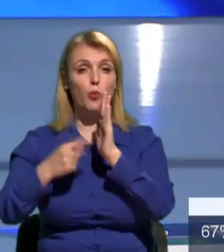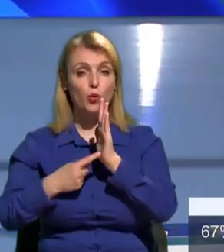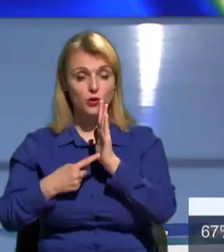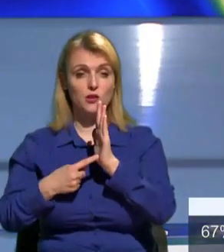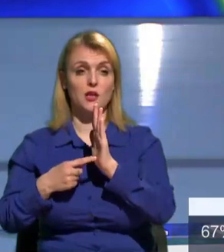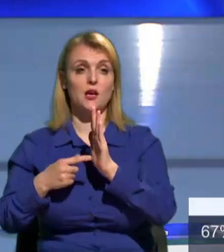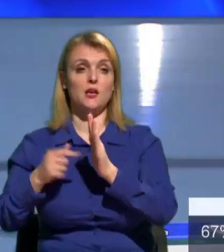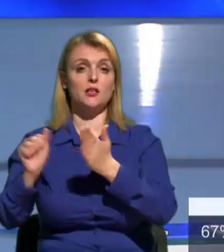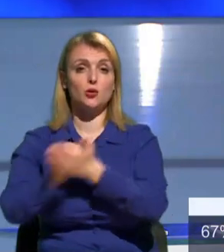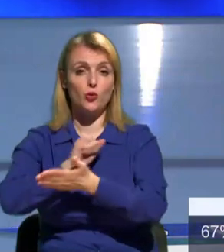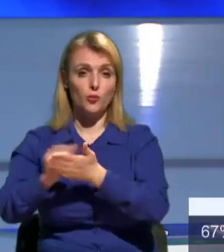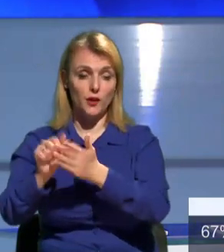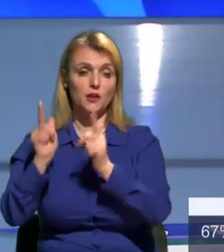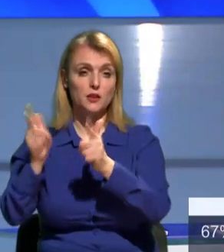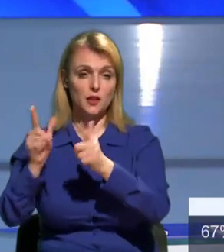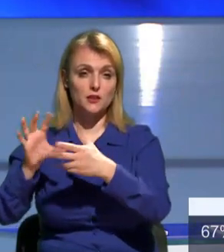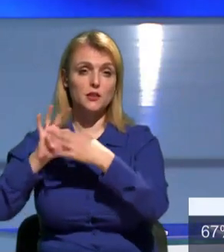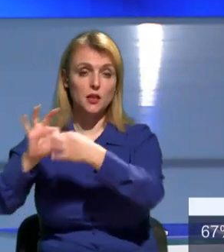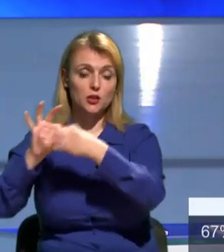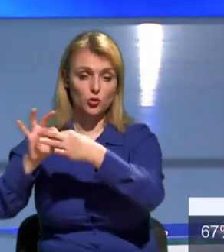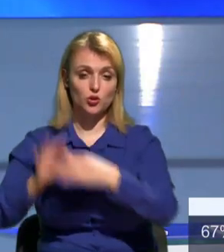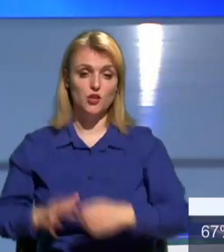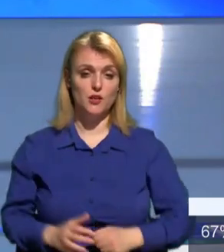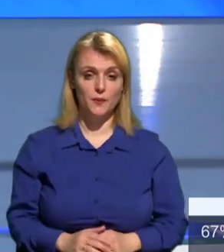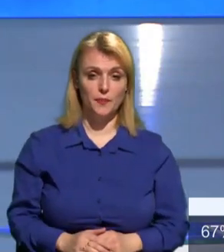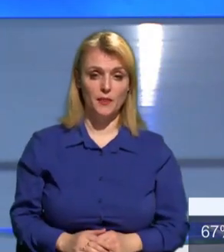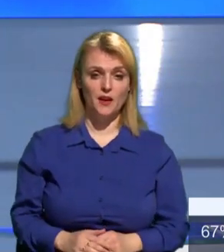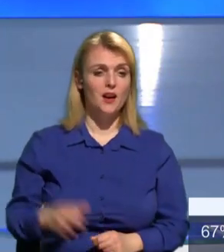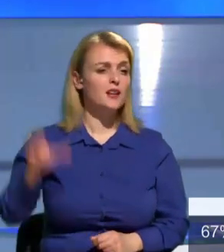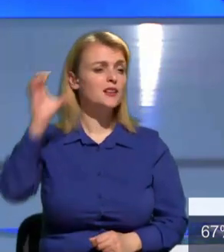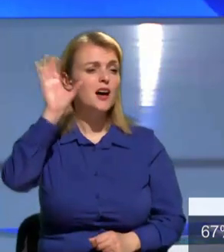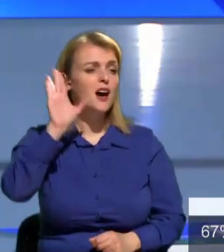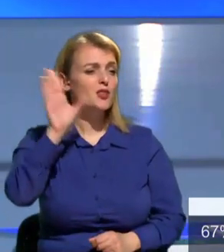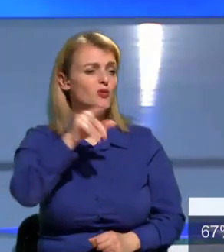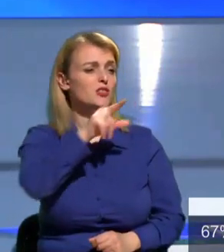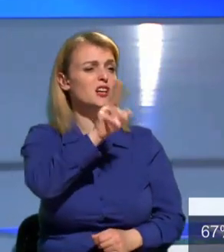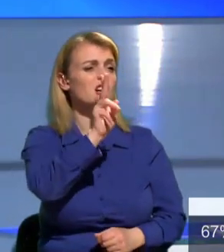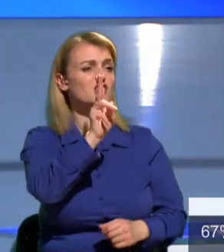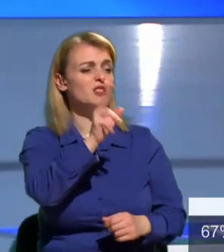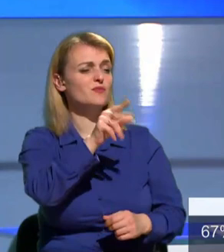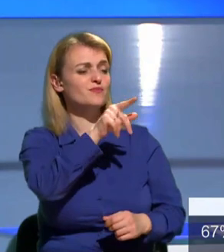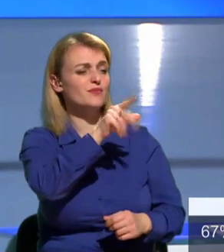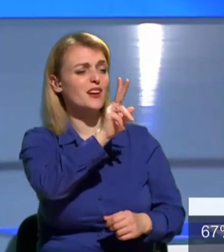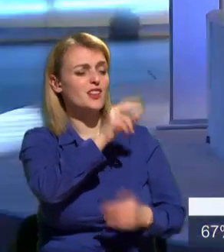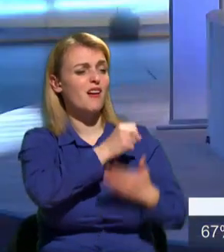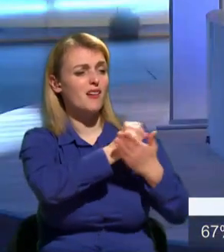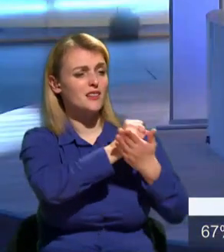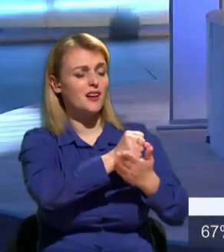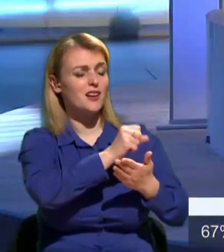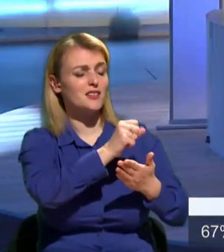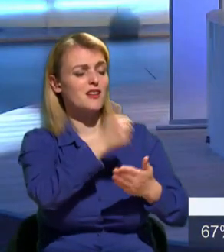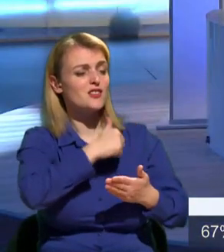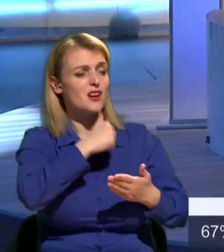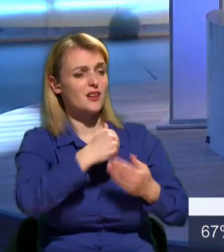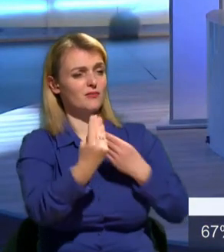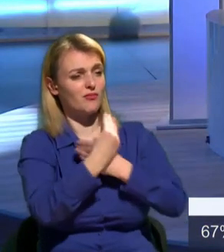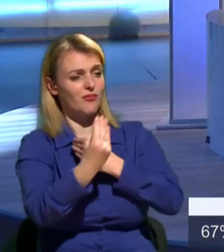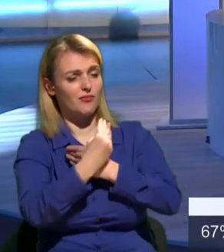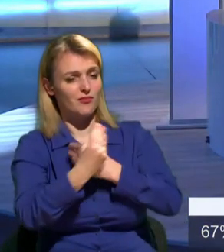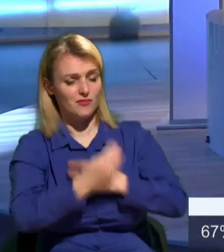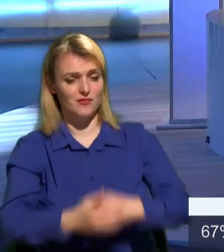foarte clar poziția mea, auzită. Și nu ascultați ceea ce încearcă să interpreteze oponenții mei politici. Dar în același timp,